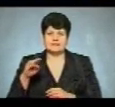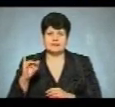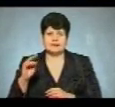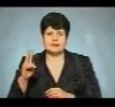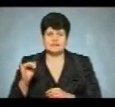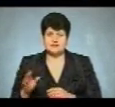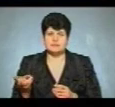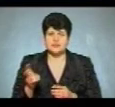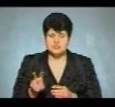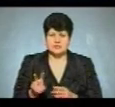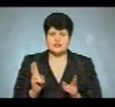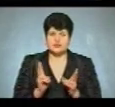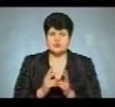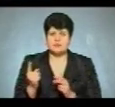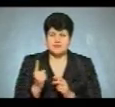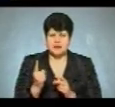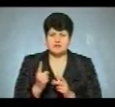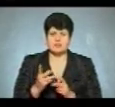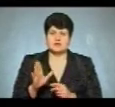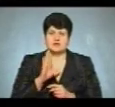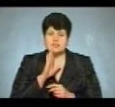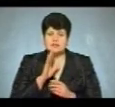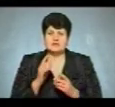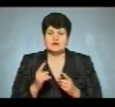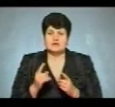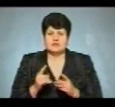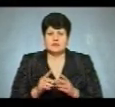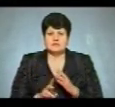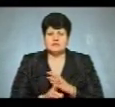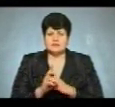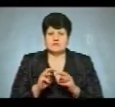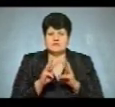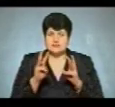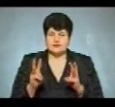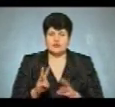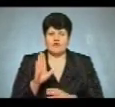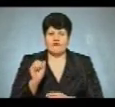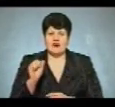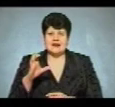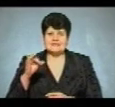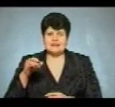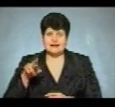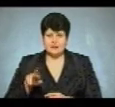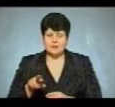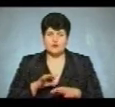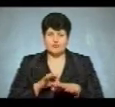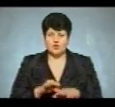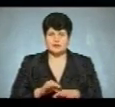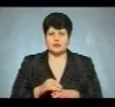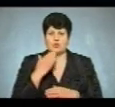зустріч із владикою першими. Парафіянка церкви Святого Василія Великого Надія Тарнавська каже, опитування проводили методом таємного